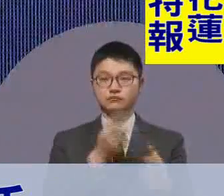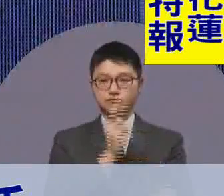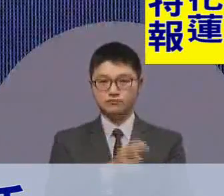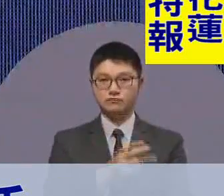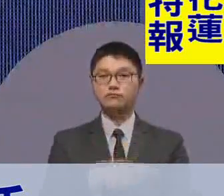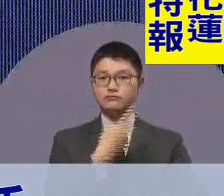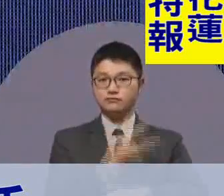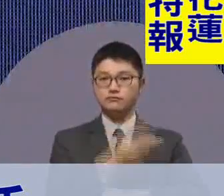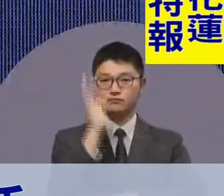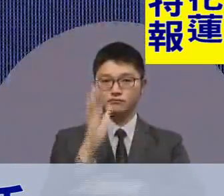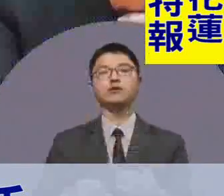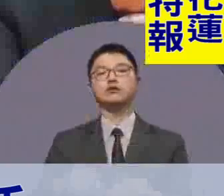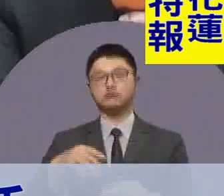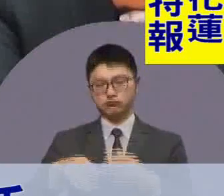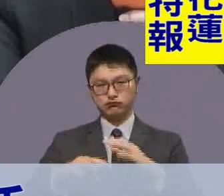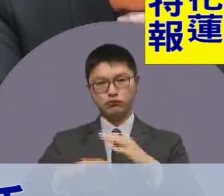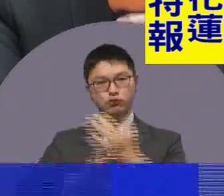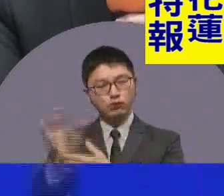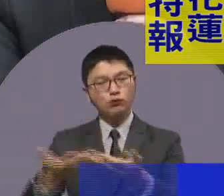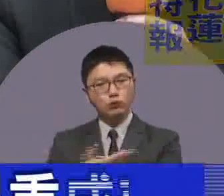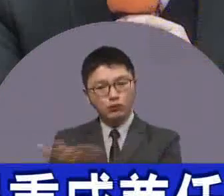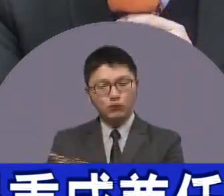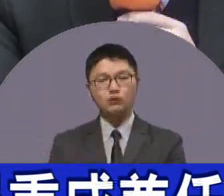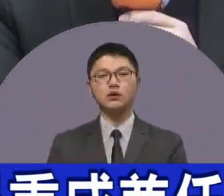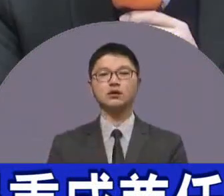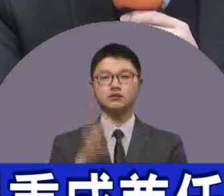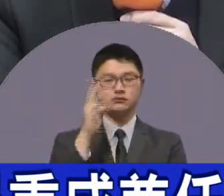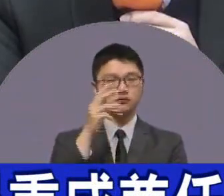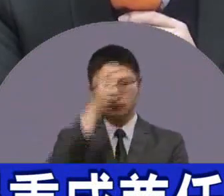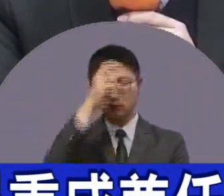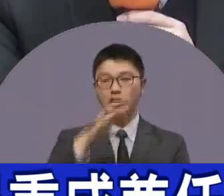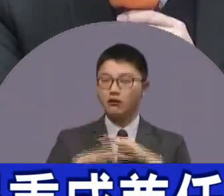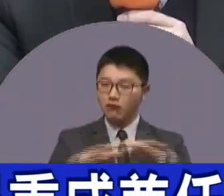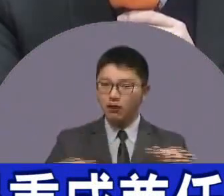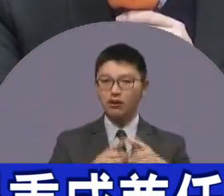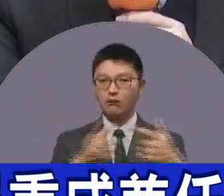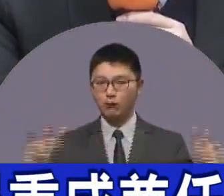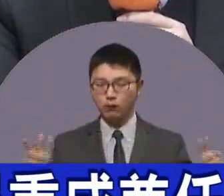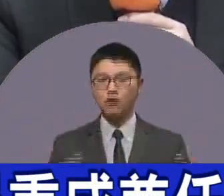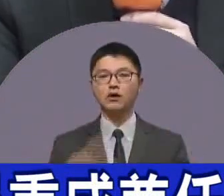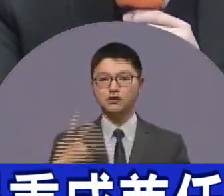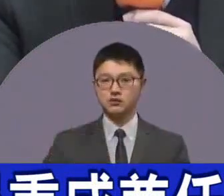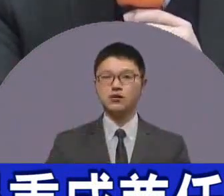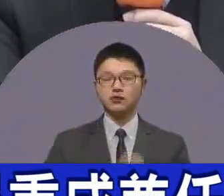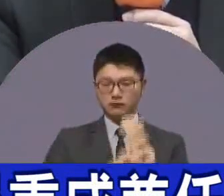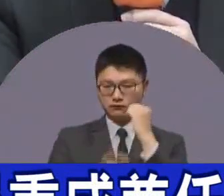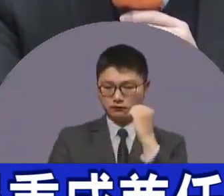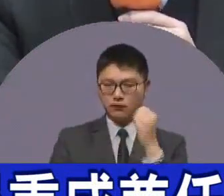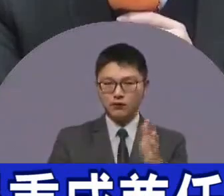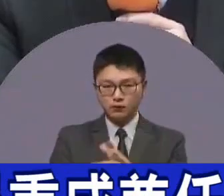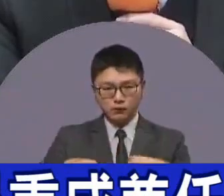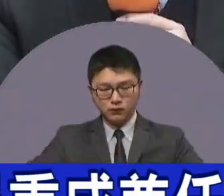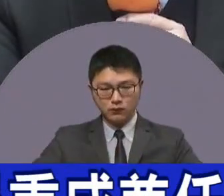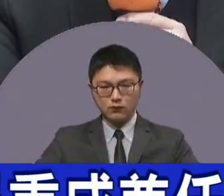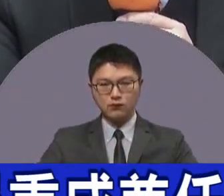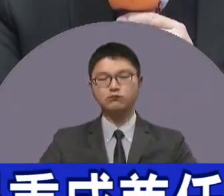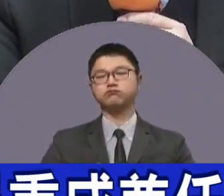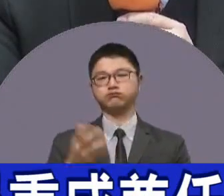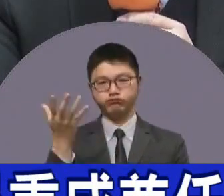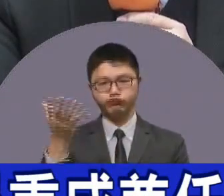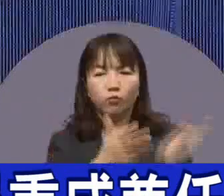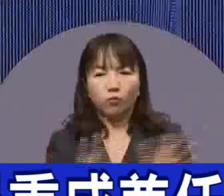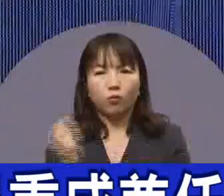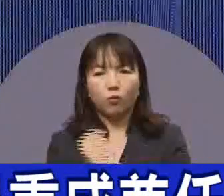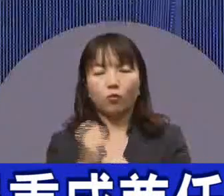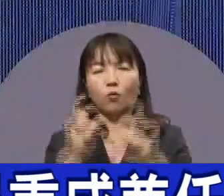政委来担任哈。 行政院会会后记者会上，秘书长李孟彦宣布，悬缺超过3个月的政院发言